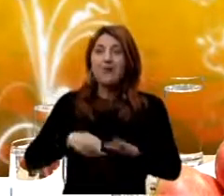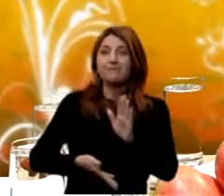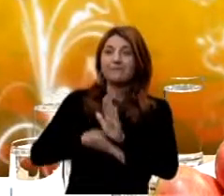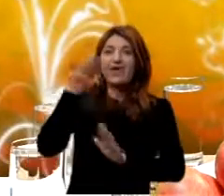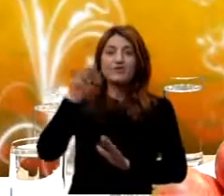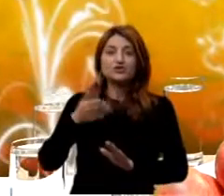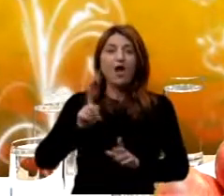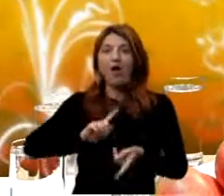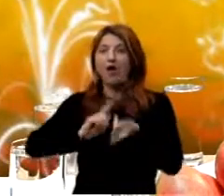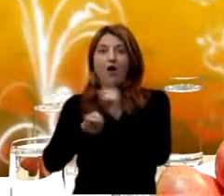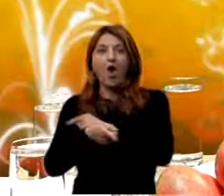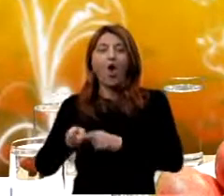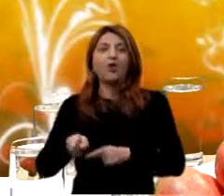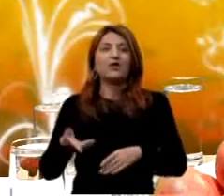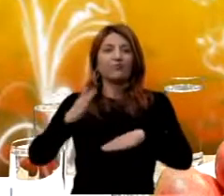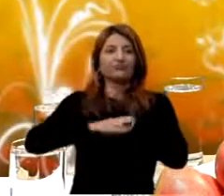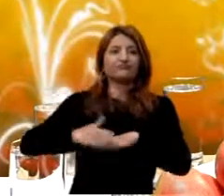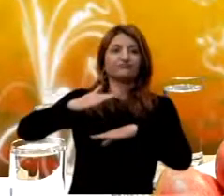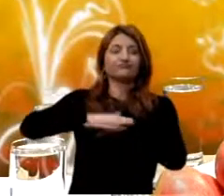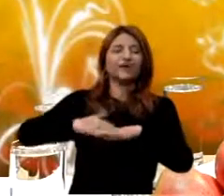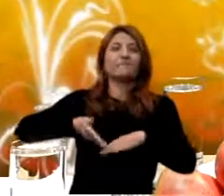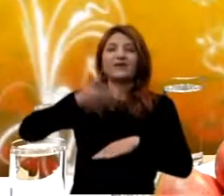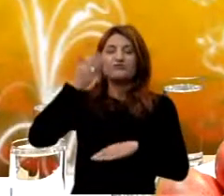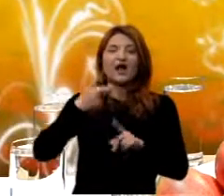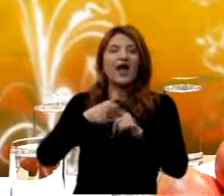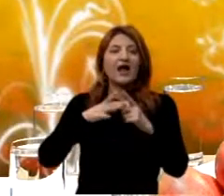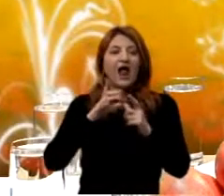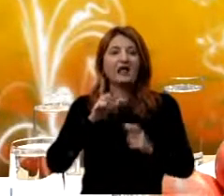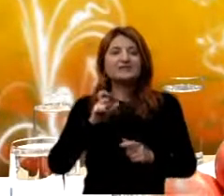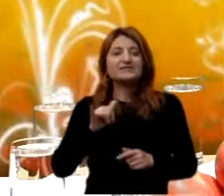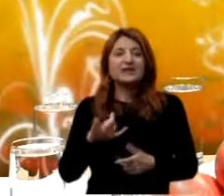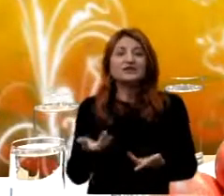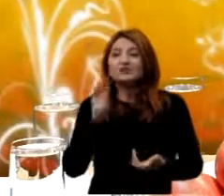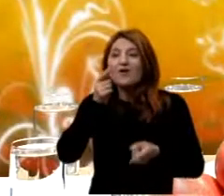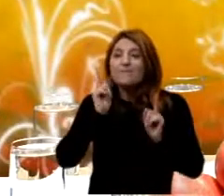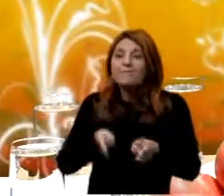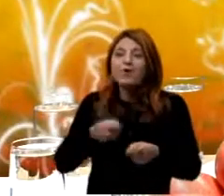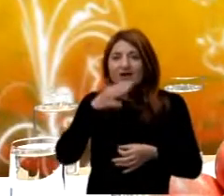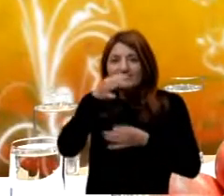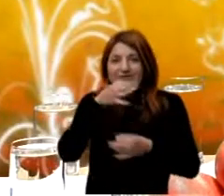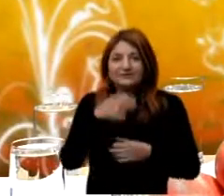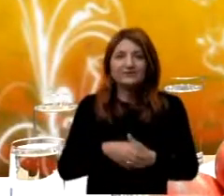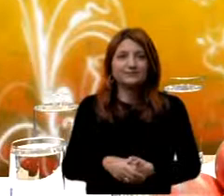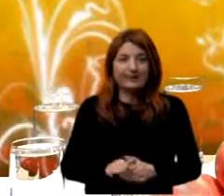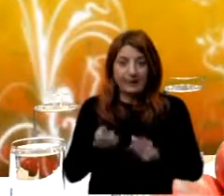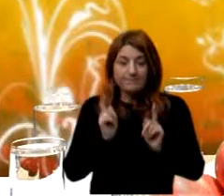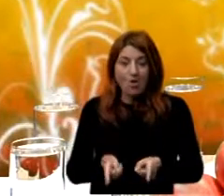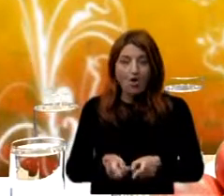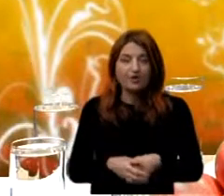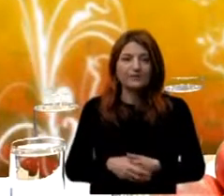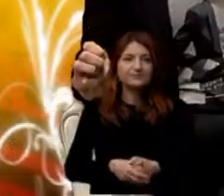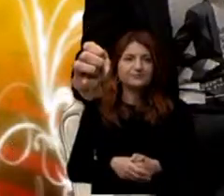on se kalcificira, zapravo liježe na te meke organe. Znači, osoba mora ispitati da li mora. Jel mora? Pa ovako, za